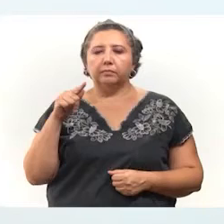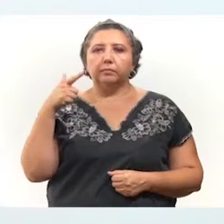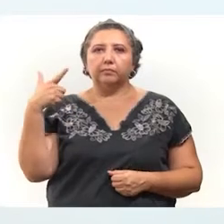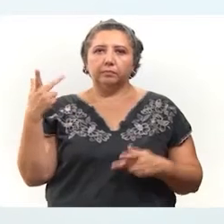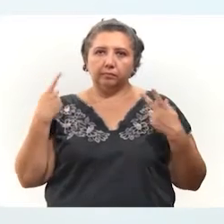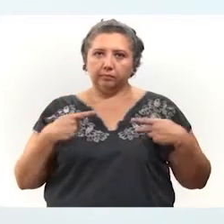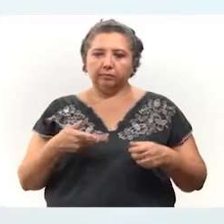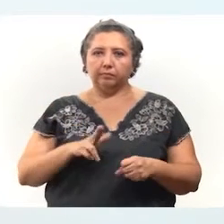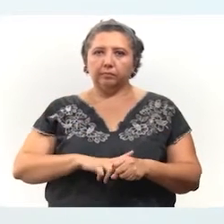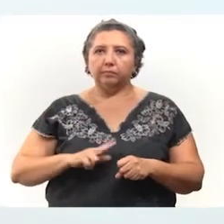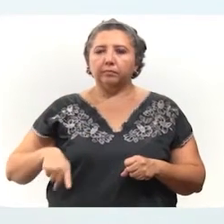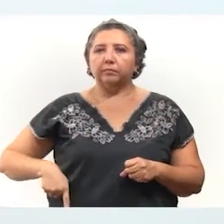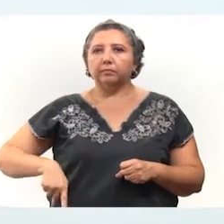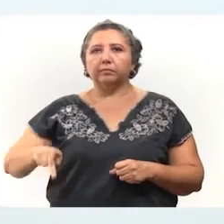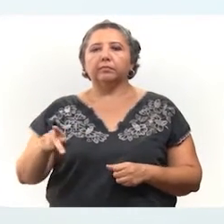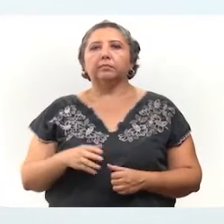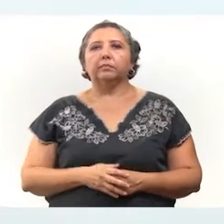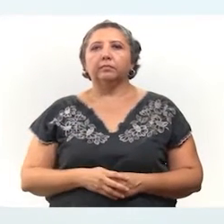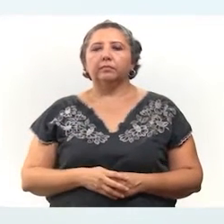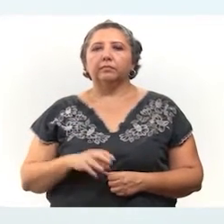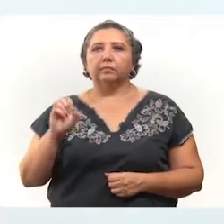mako tsoku kohandalo, tsoku chukik